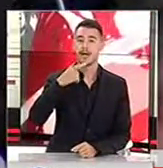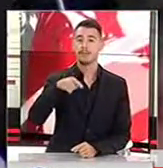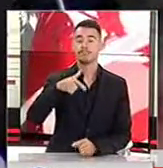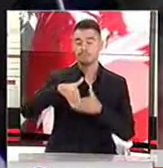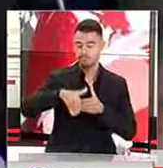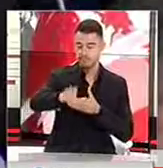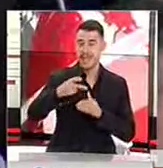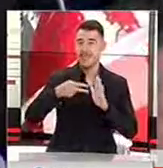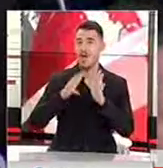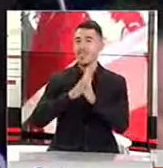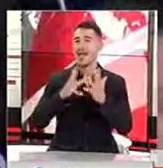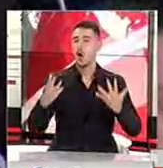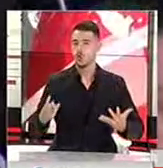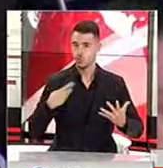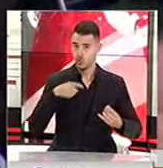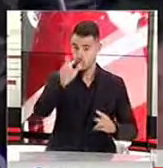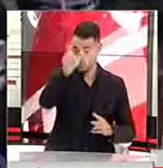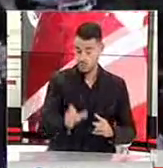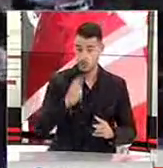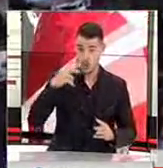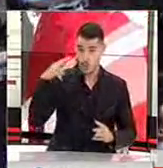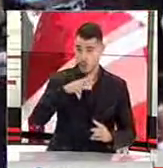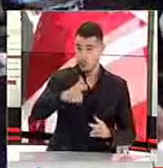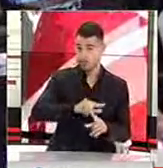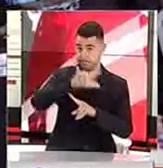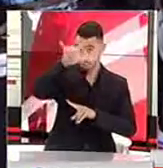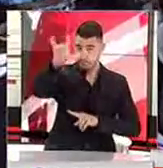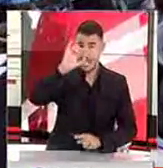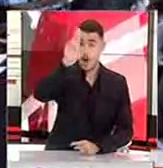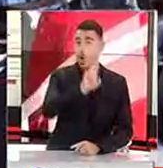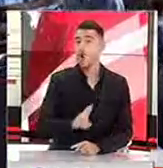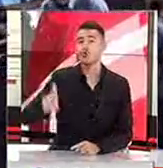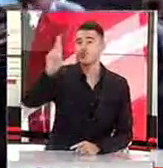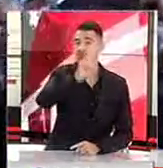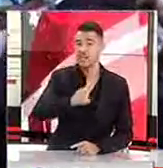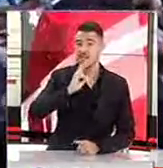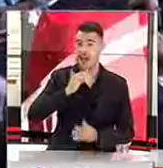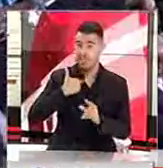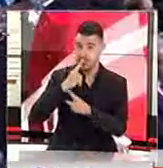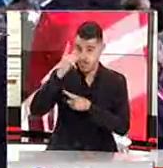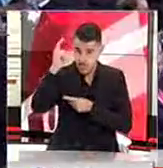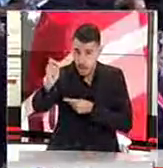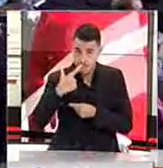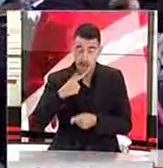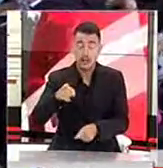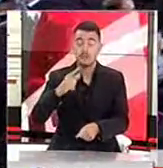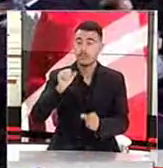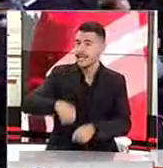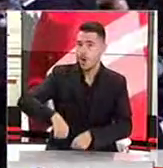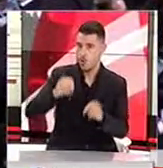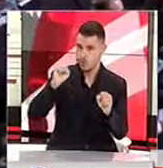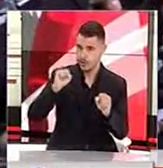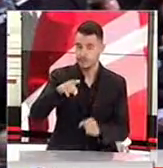την επίσκεψη. Ευχαριστώ. Κοιτάξτε, έχω πρόσκληση να επισκεφτώ την Μόσχα μέσα στο